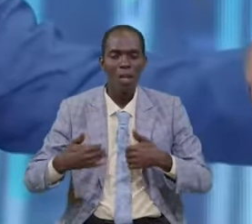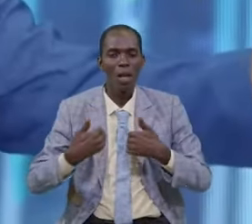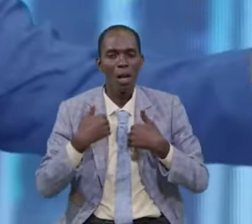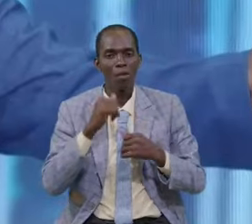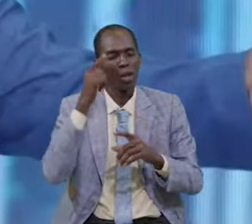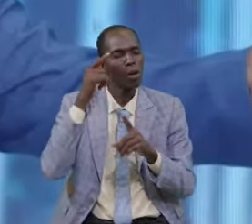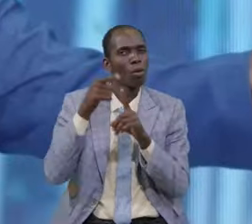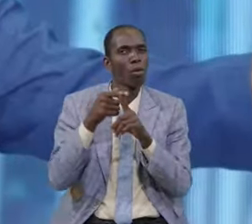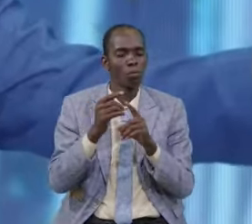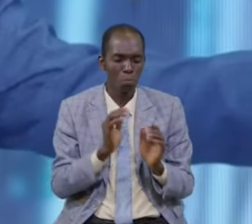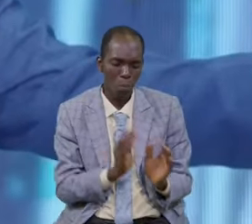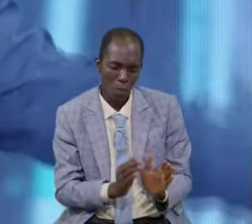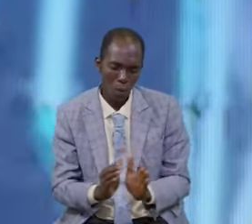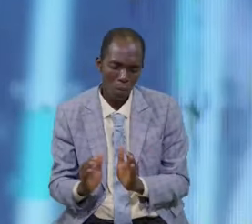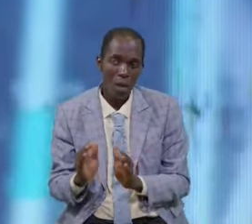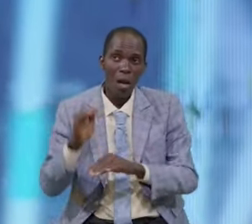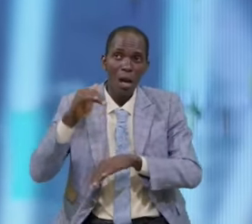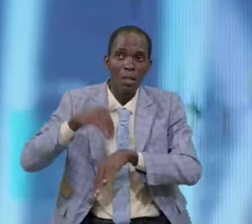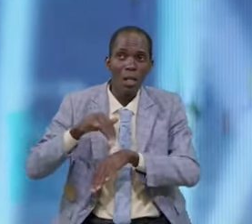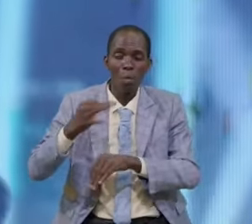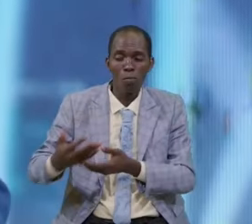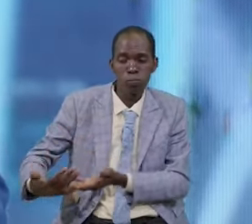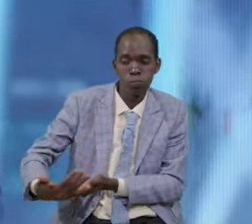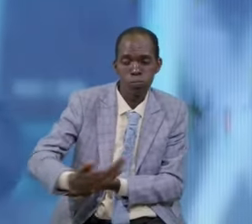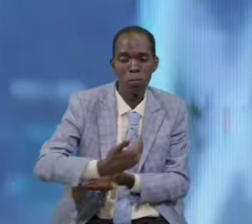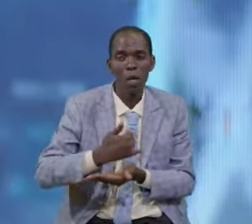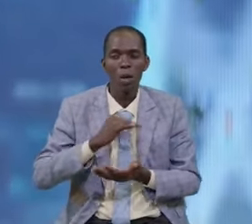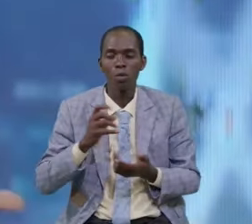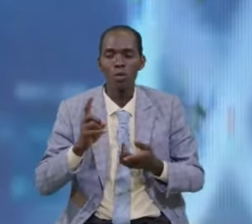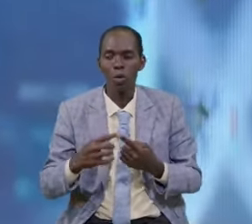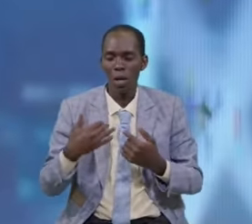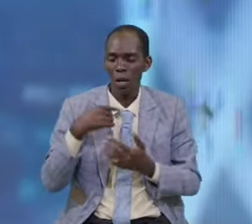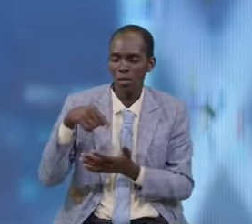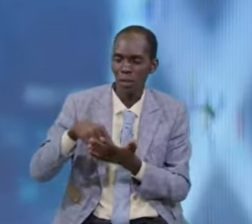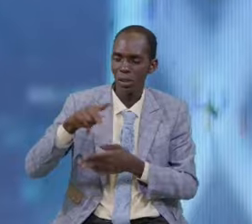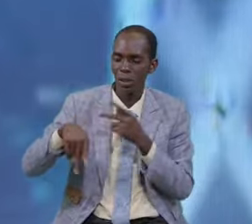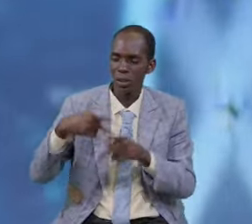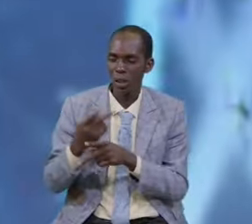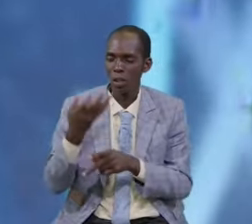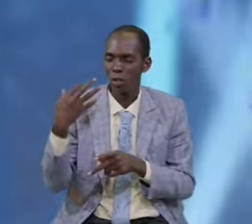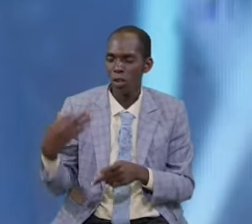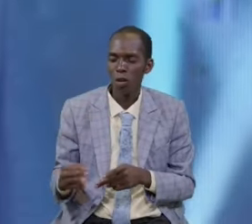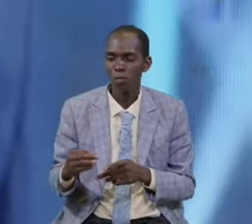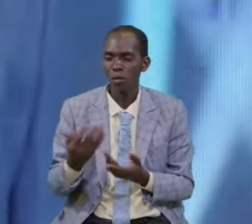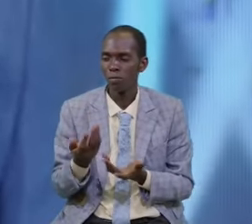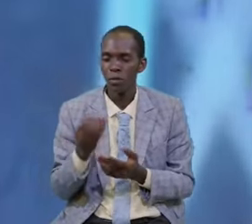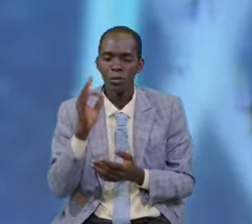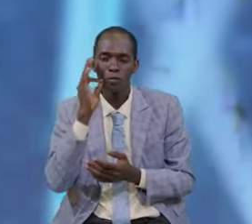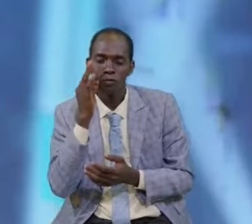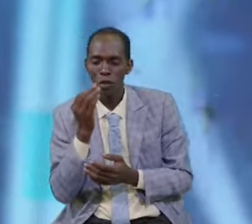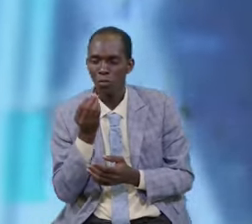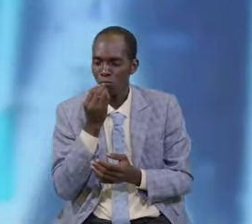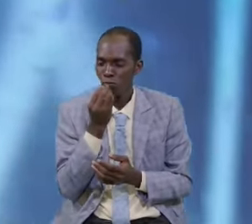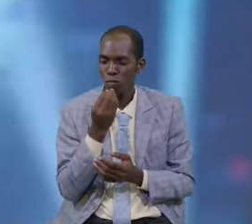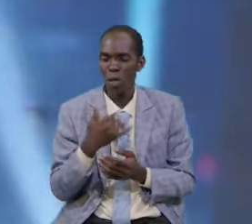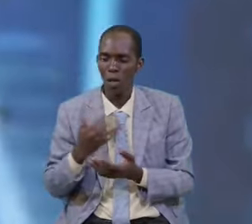avoir telle quantité de récolte afin d'amener ça au marché et vendre,